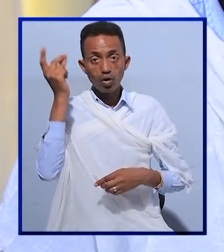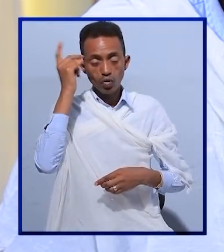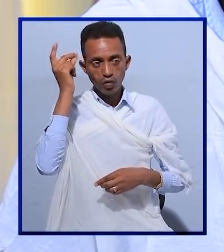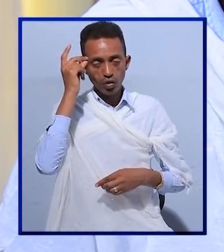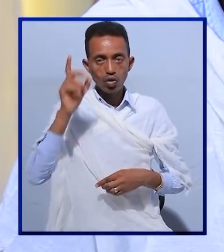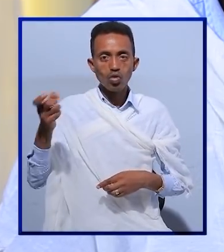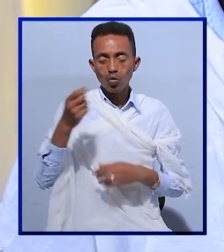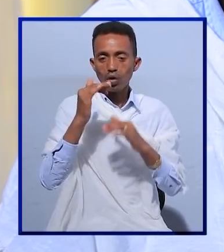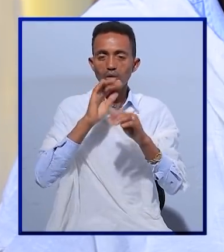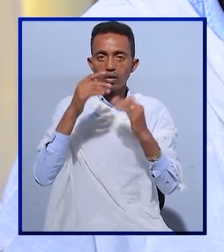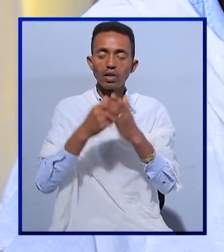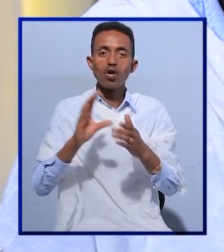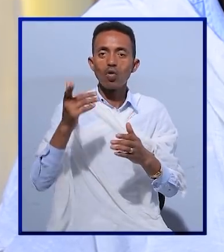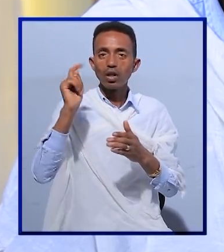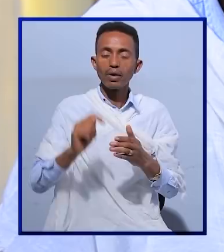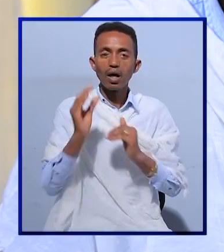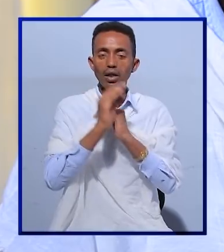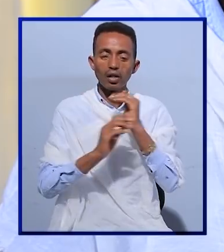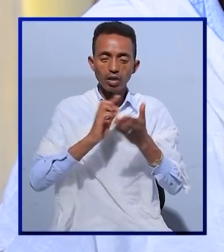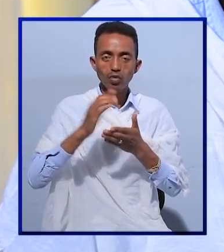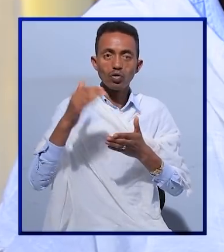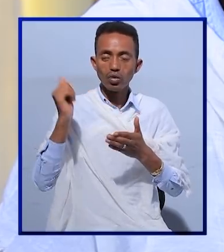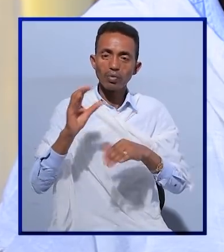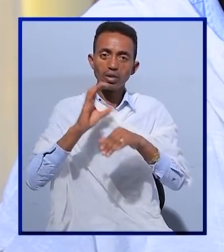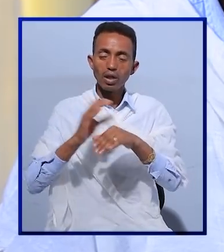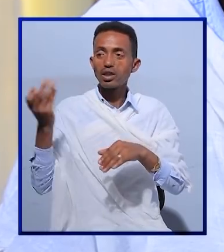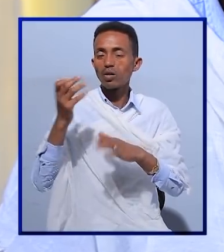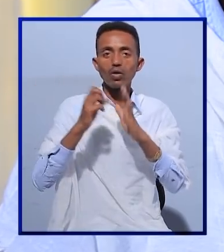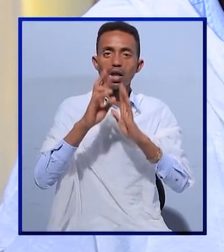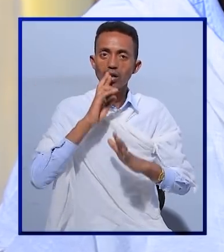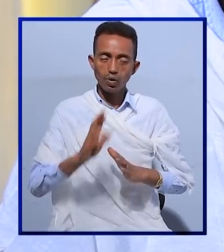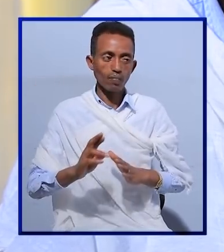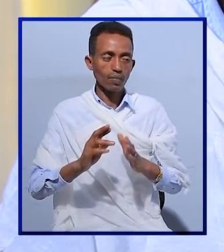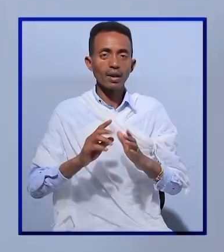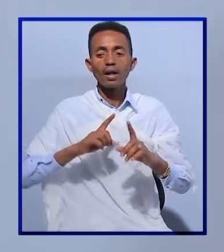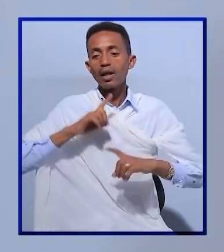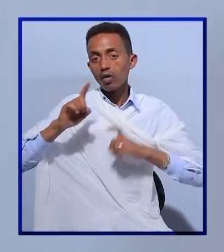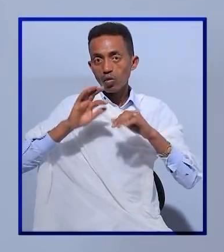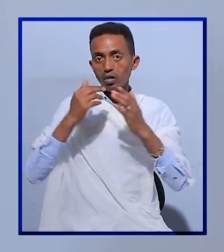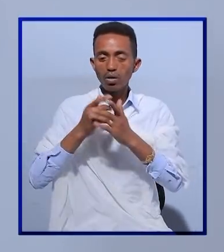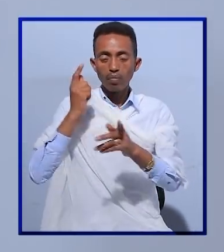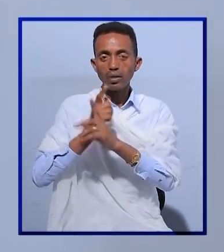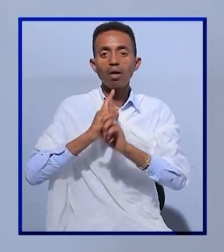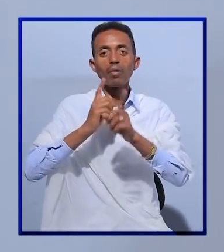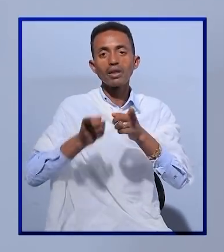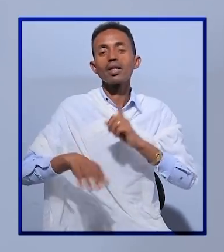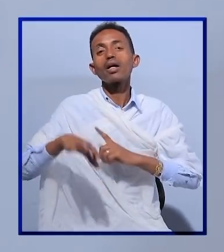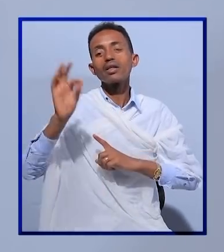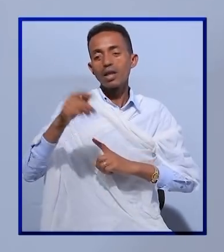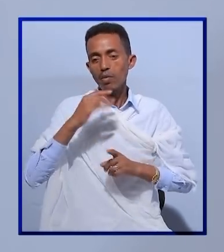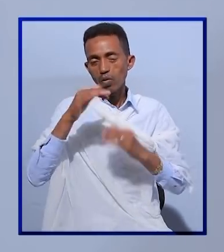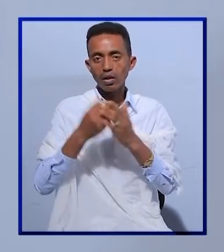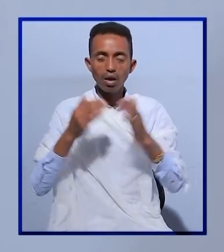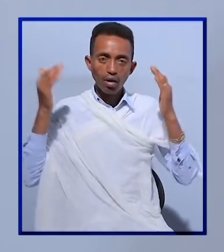ዮሴፍ ይኩኖ አምላክ የኮተቤ ሀገረ ገነት ቅዱስ ጊዮርጊስ ቤተክርስቲያን ሰባኪ ወንጌል ናቸው። ለጥያቄዎቻችሁ ተገቢውን